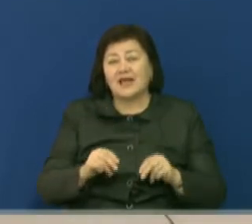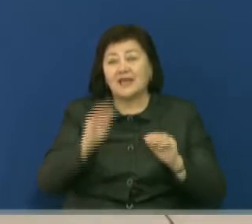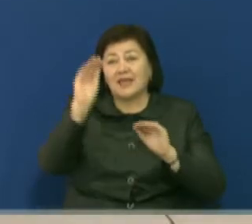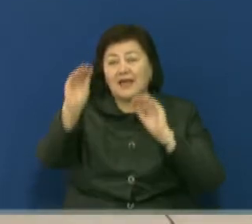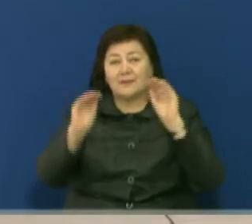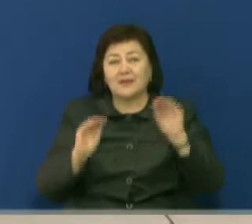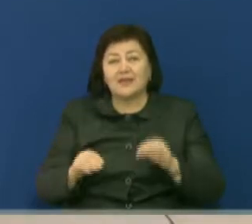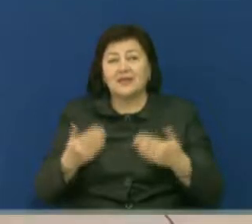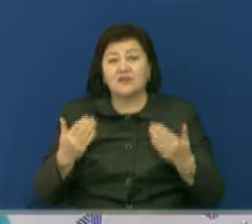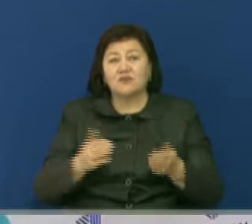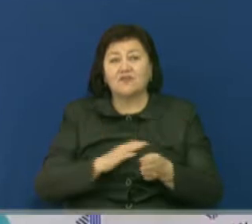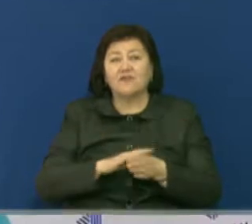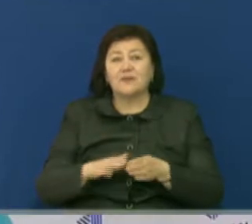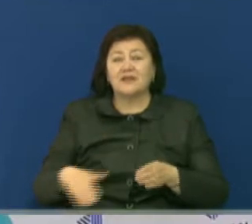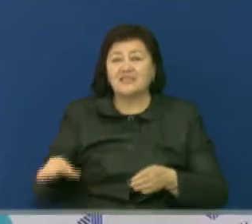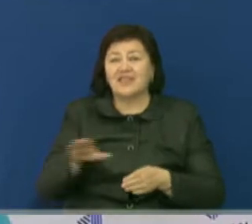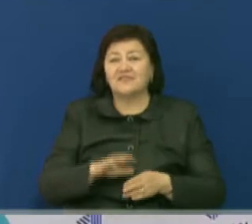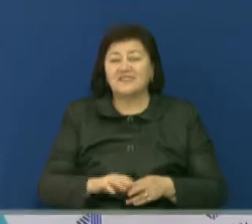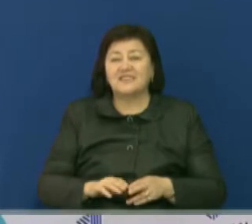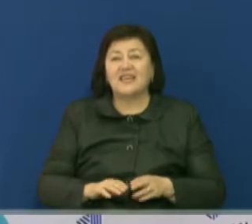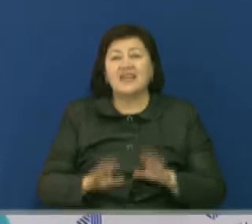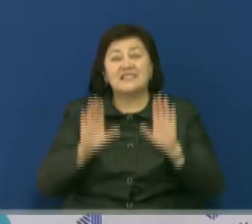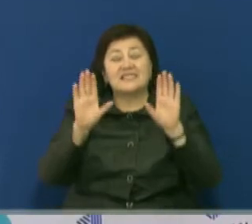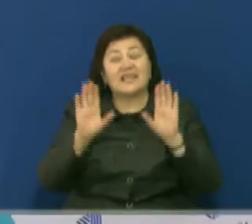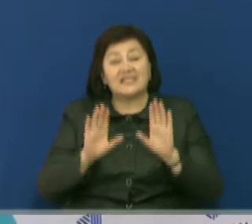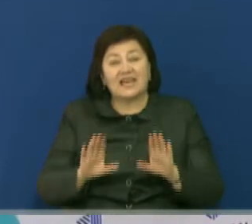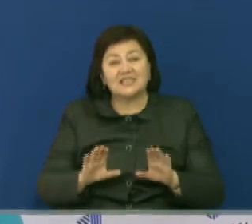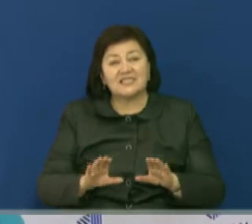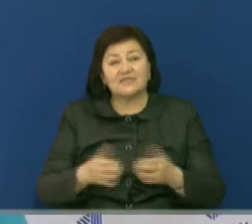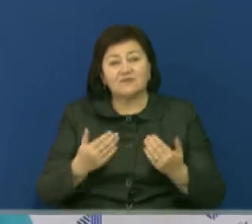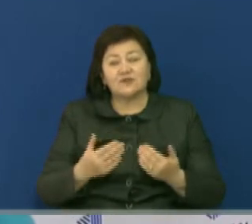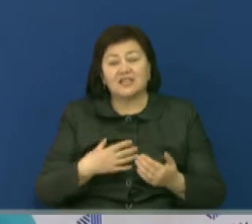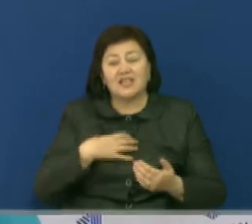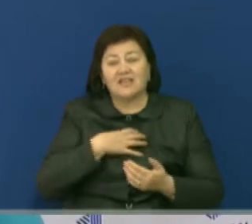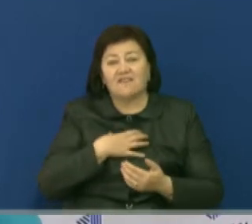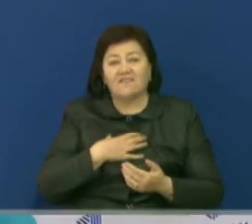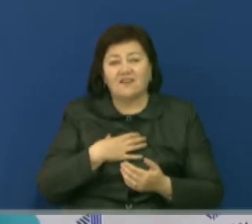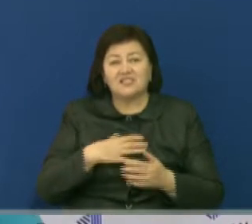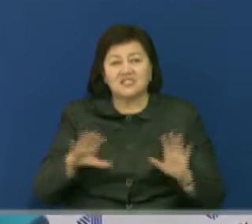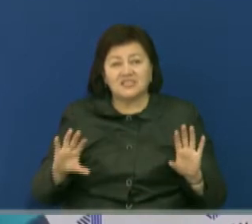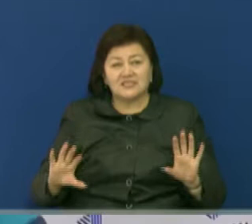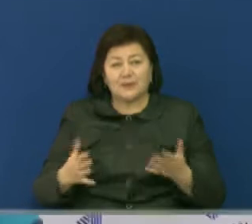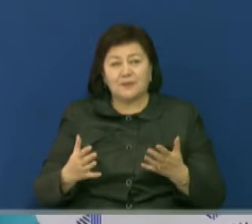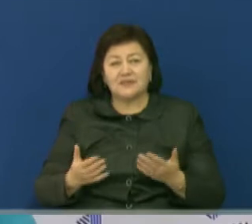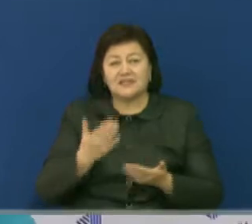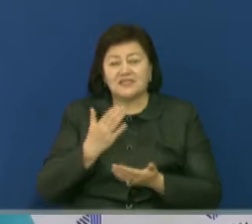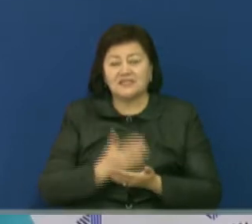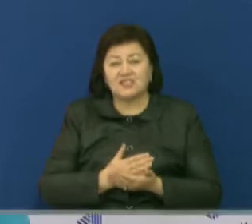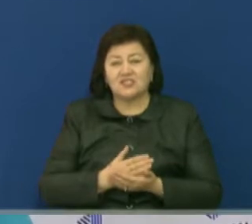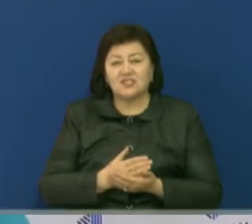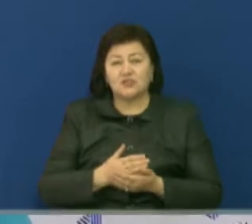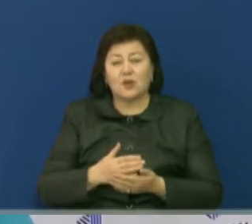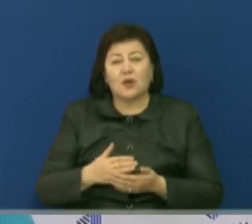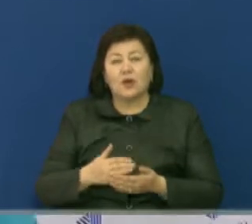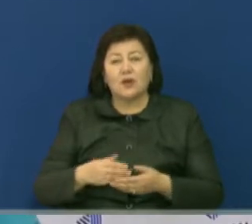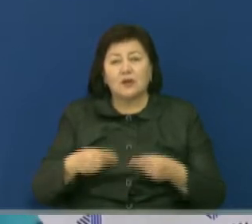требованиям халяльного стандарта. Получение сертификата «Халяль» является важным для нас событием. Это означает, что на прилавках